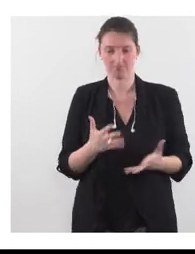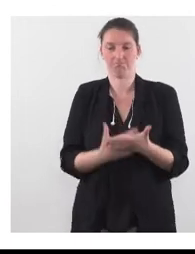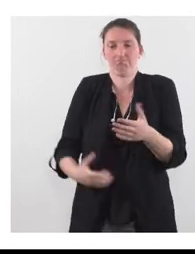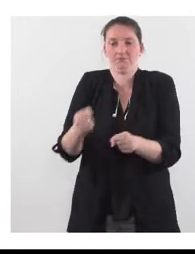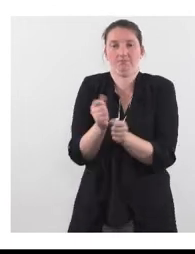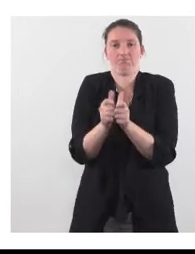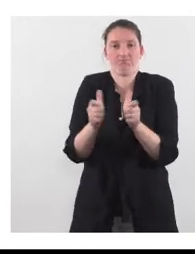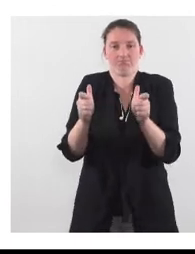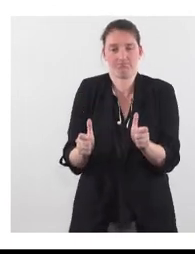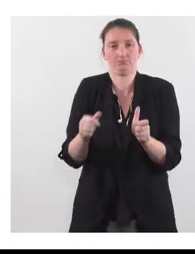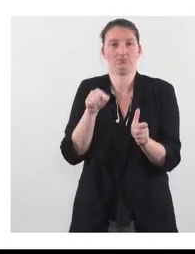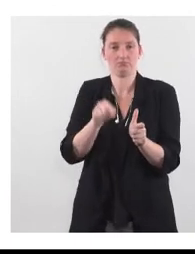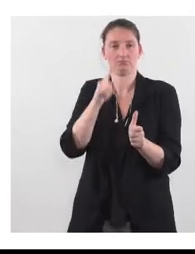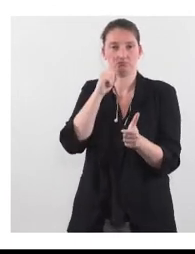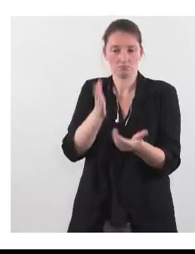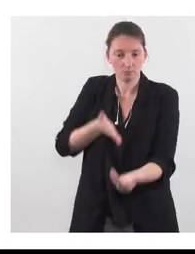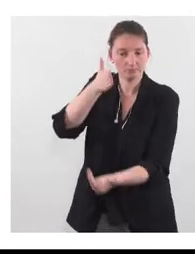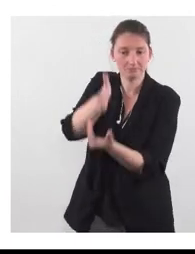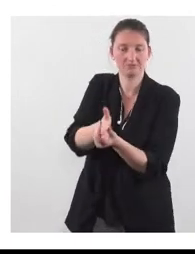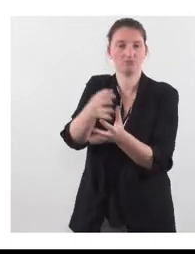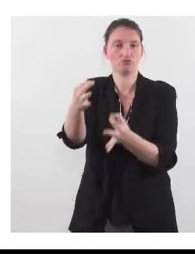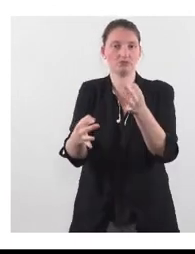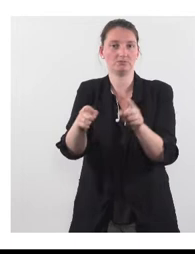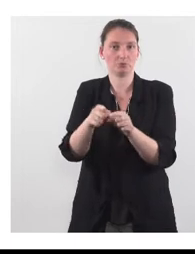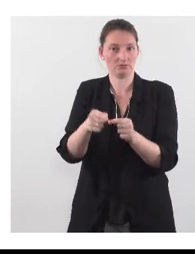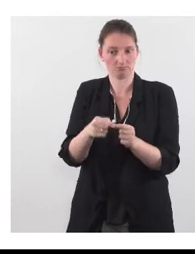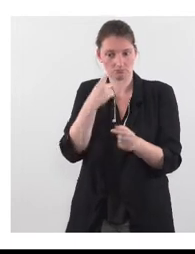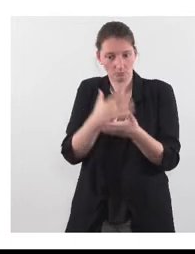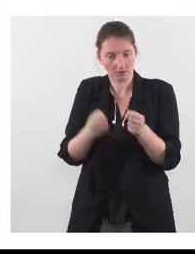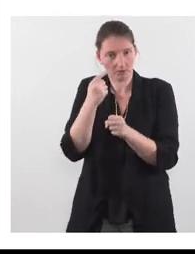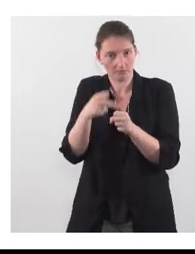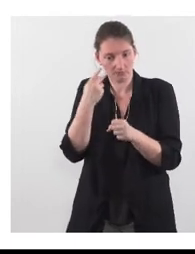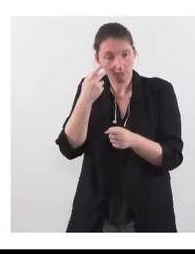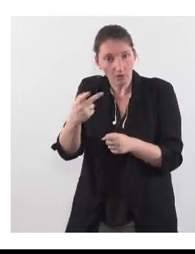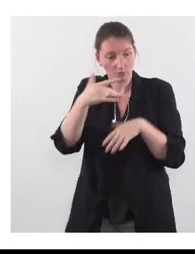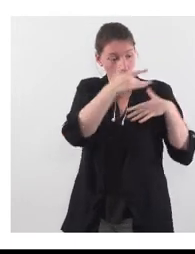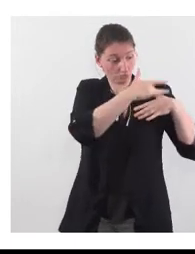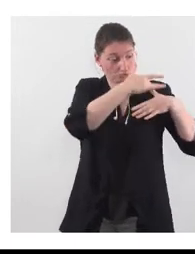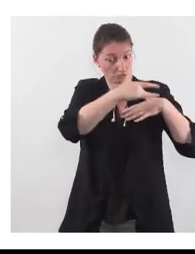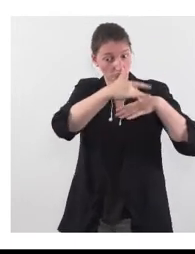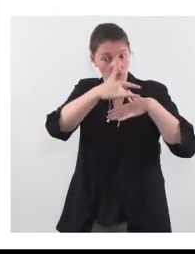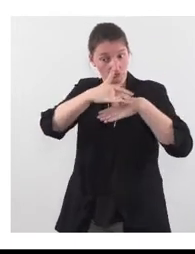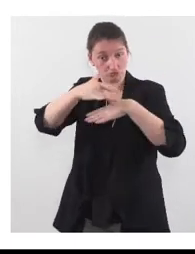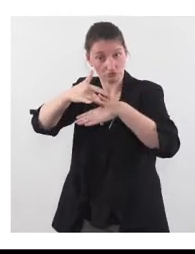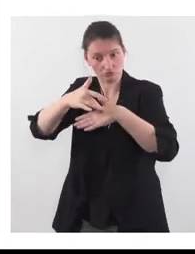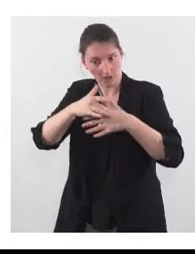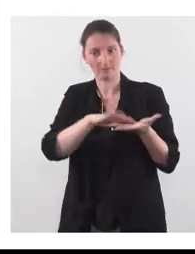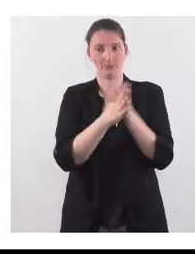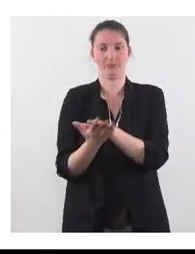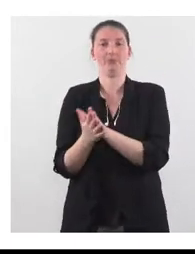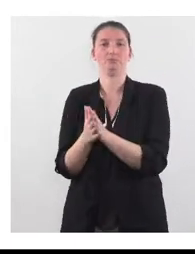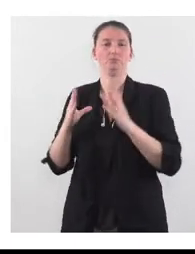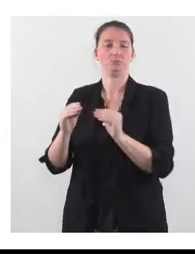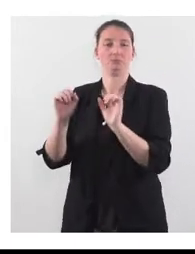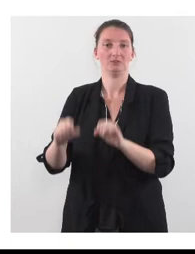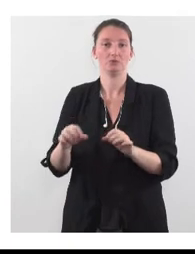pouvoir agir en justice et pour pouvoir créer de la jurisprudence en matière de lutte contre le racisme. Il y avait très, très peu de décisions. Les quelques dossiers